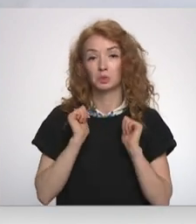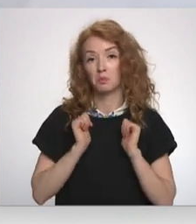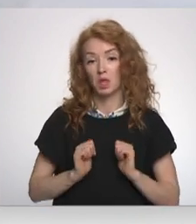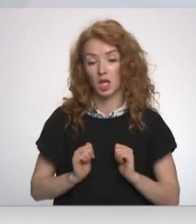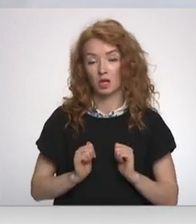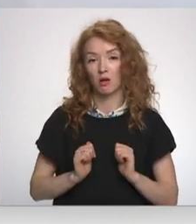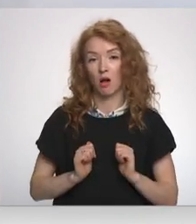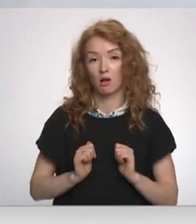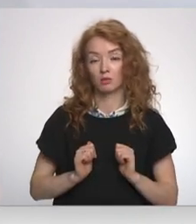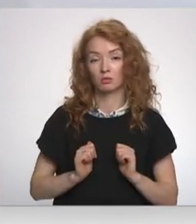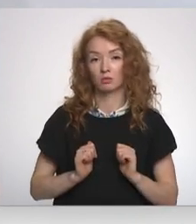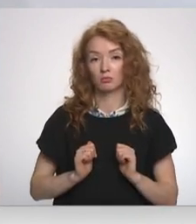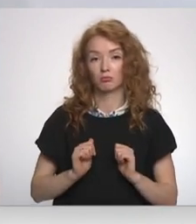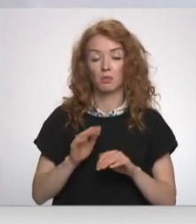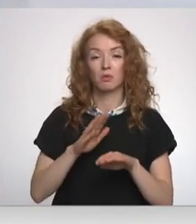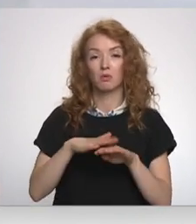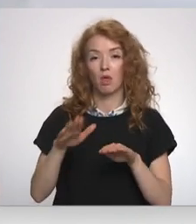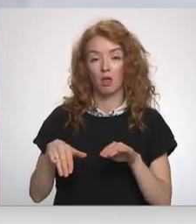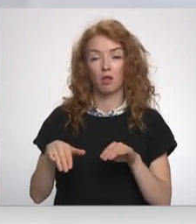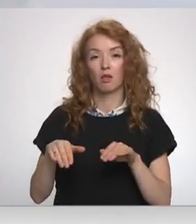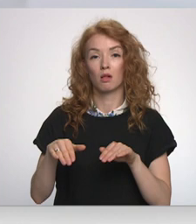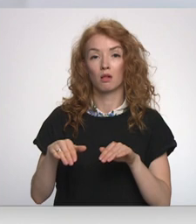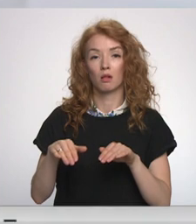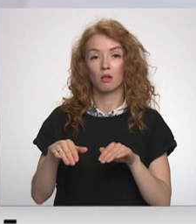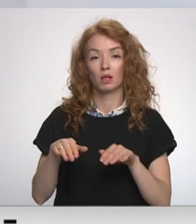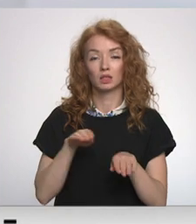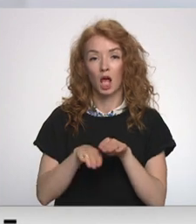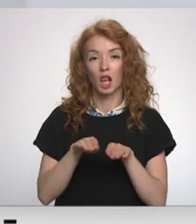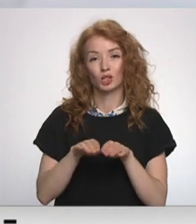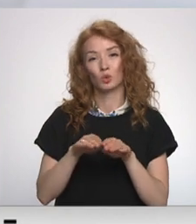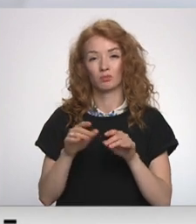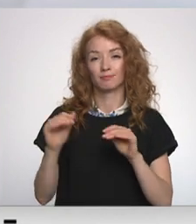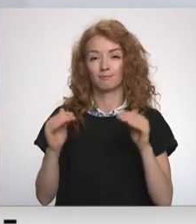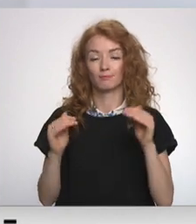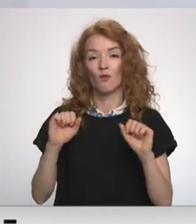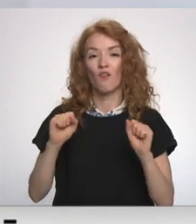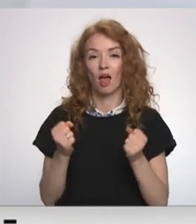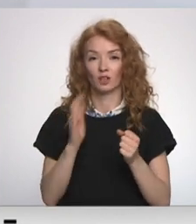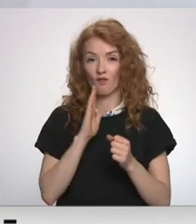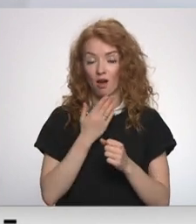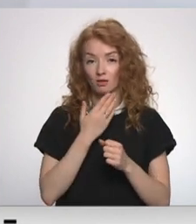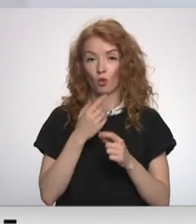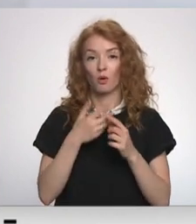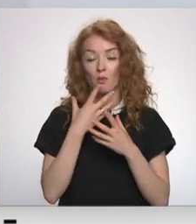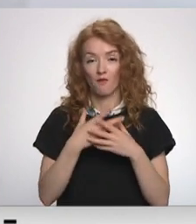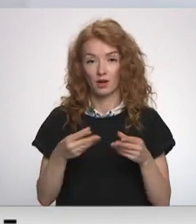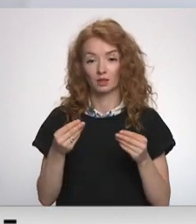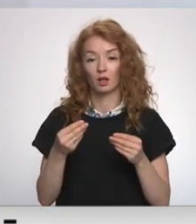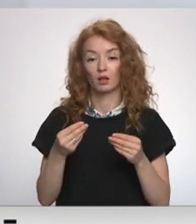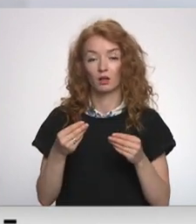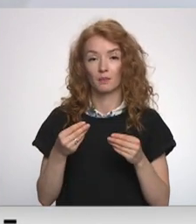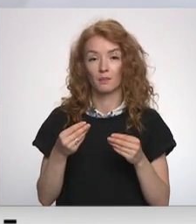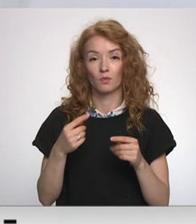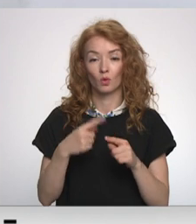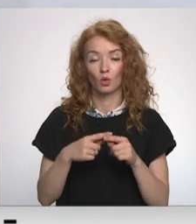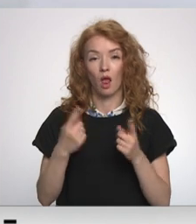mierīgāks, galvenokārt pateicoties salīdzinošu vēsajiem pavasarim. Un arī pārējā